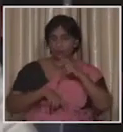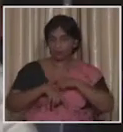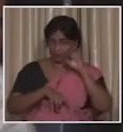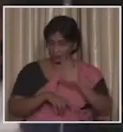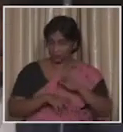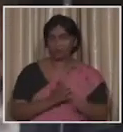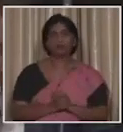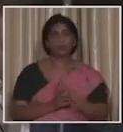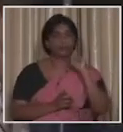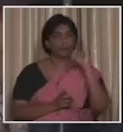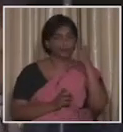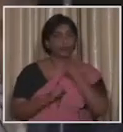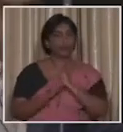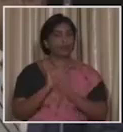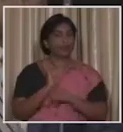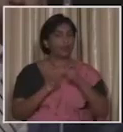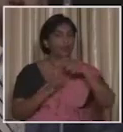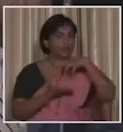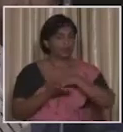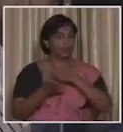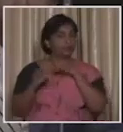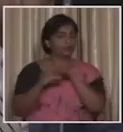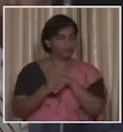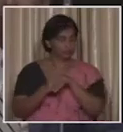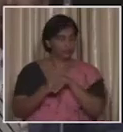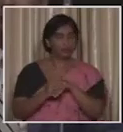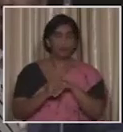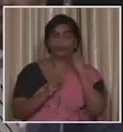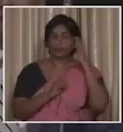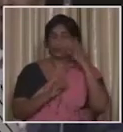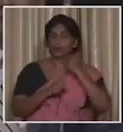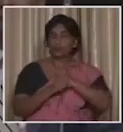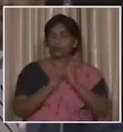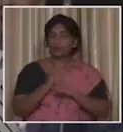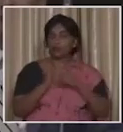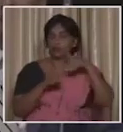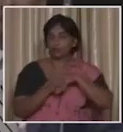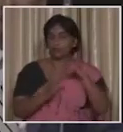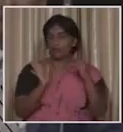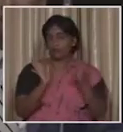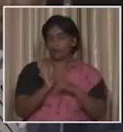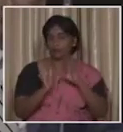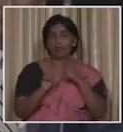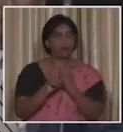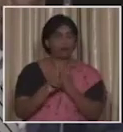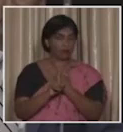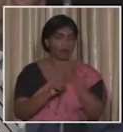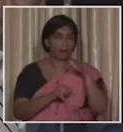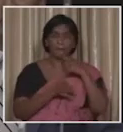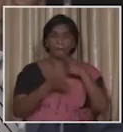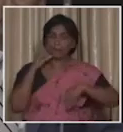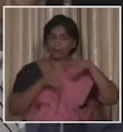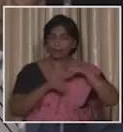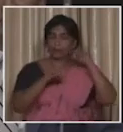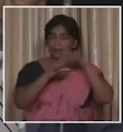අවස්ථාවේදී ප්‍රථමයෙන්ම ගාල්ල දිස්ත්‍රික්කයේ නියෝජනය කරමින් විශේෂයෙන්ම ගාල්ල දිස්ත්‍රික්කයේ දුෂ්කර ආසනයක් උපැවති කරන්දෙනිය මැතිවරණ